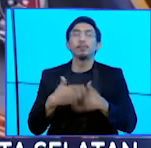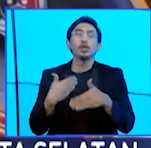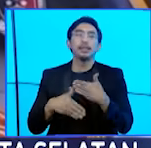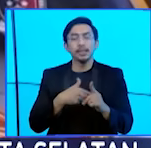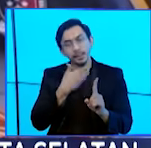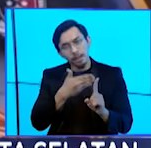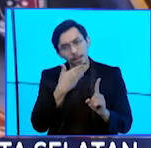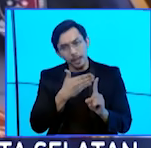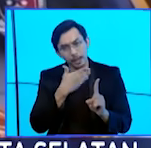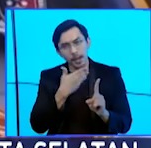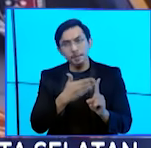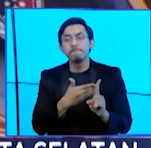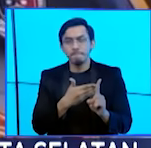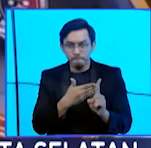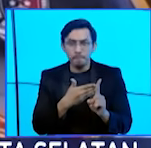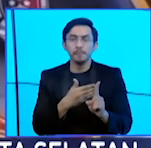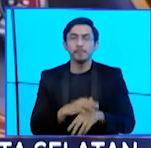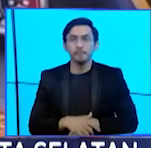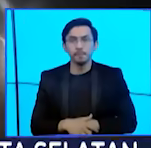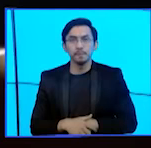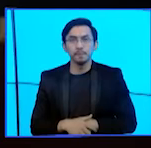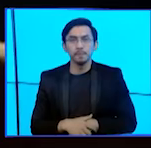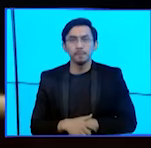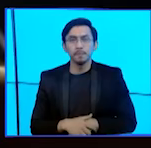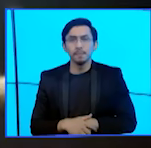untuk tersangka sudah kita lakukan penahanan.